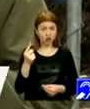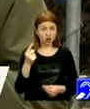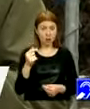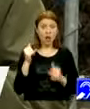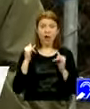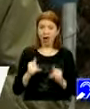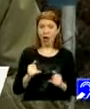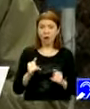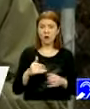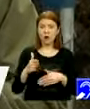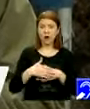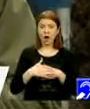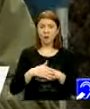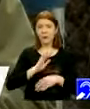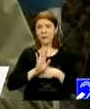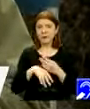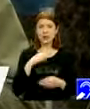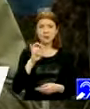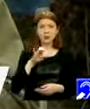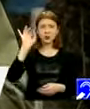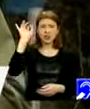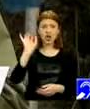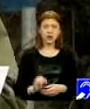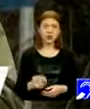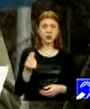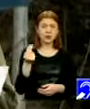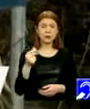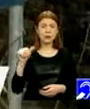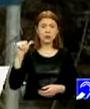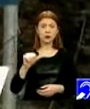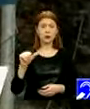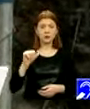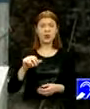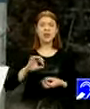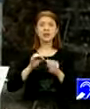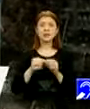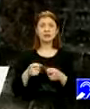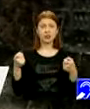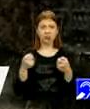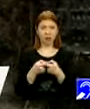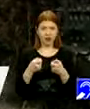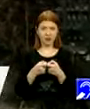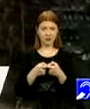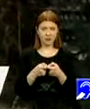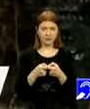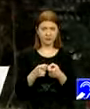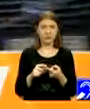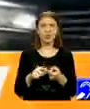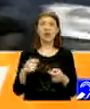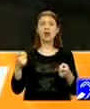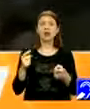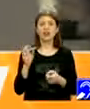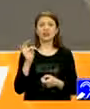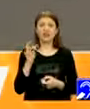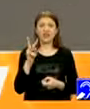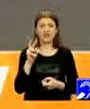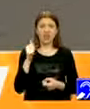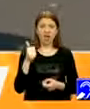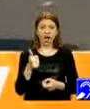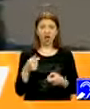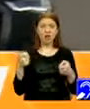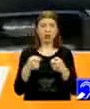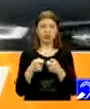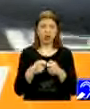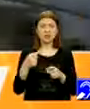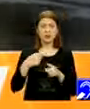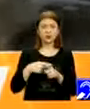ora actuală aproximativ peste 40% din prețul carburanților e reprezentat de taxe. Și mă refer aici, în primul rând, la TVA, la acciză, dar și